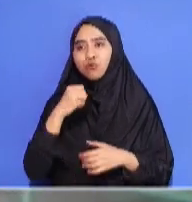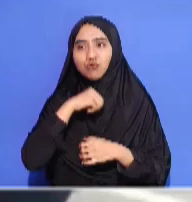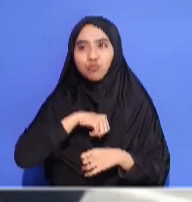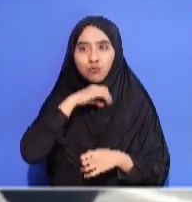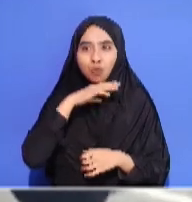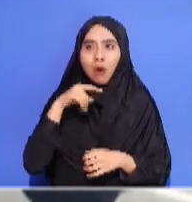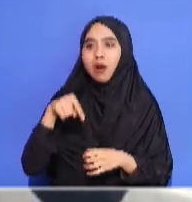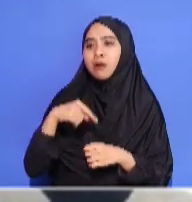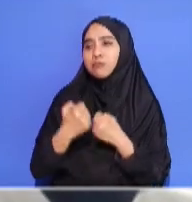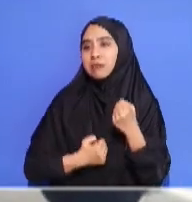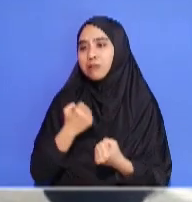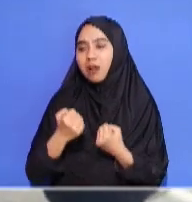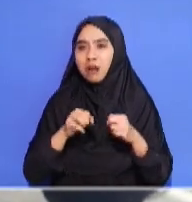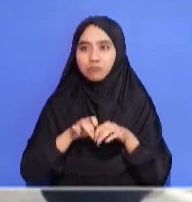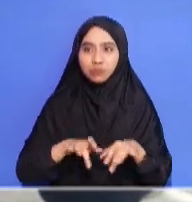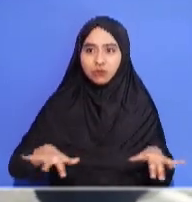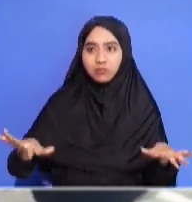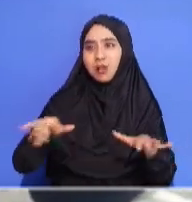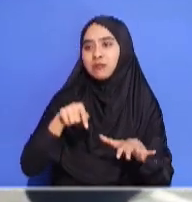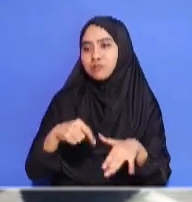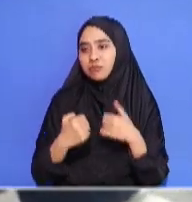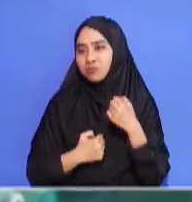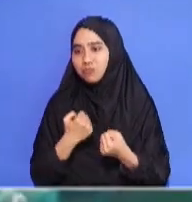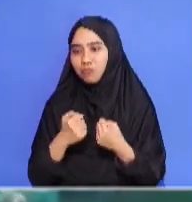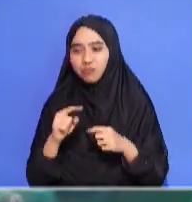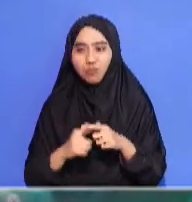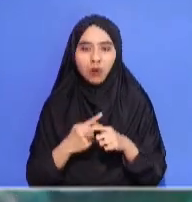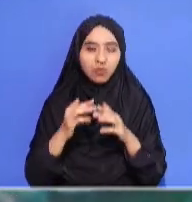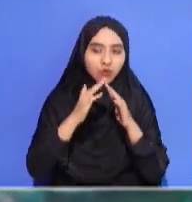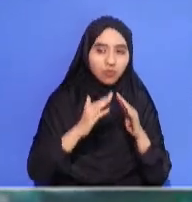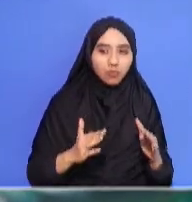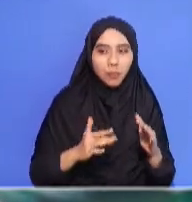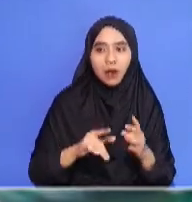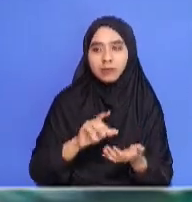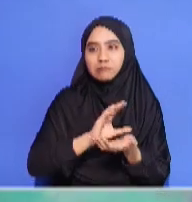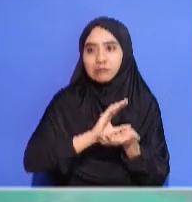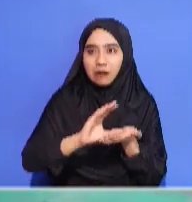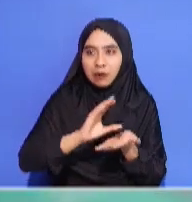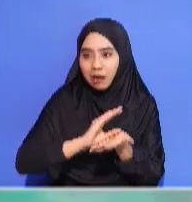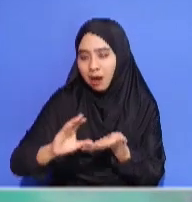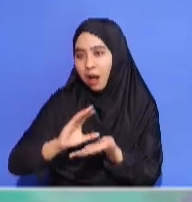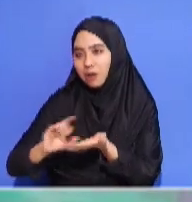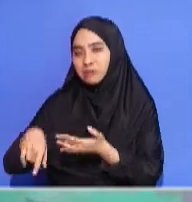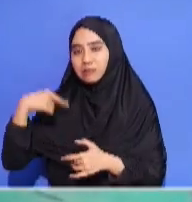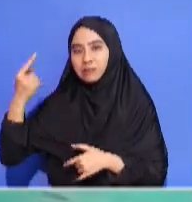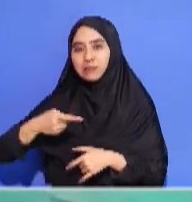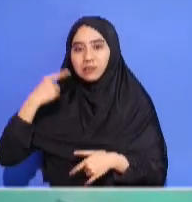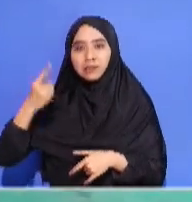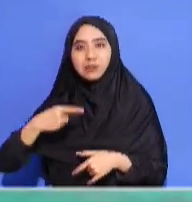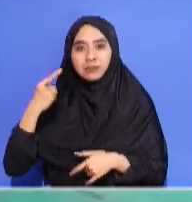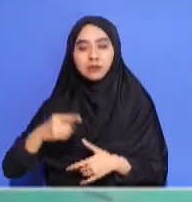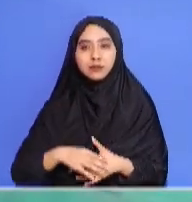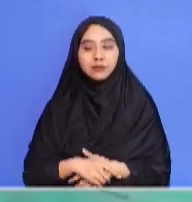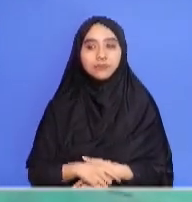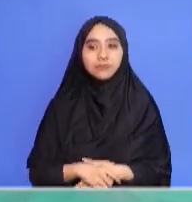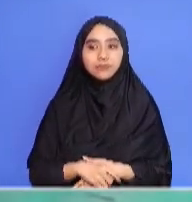kegiatan sosial dan kesehatan yang diinisiasi Rumah Zakat ini dapat selalu dilaksanakan secara rutin dan berkelanjutan.